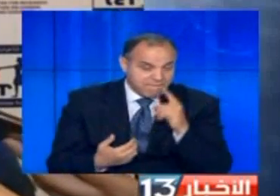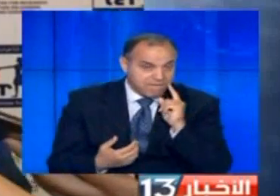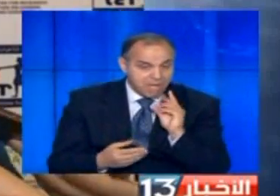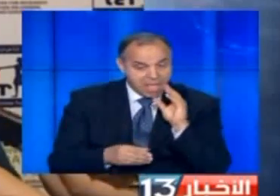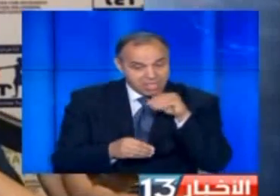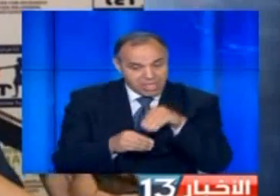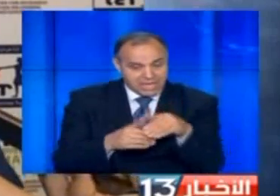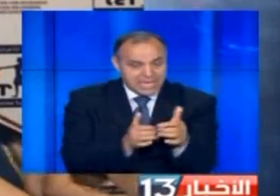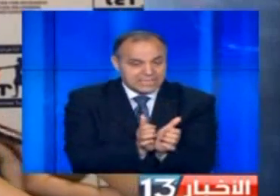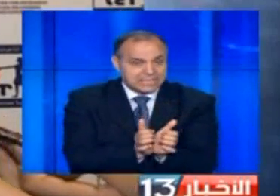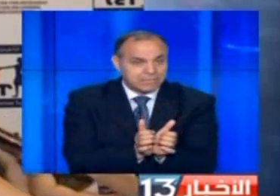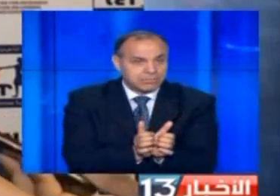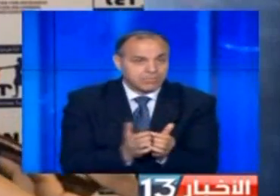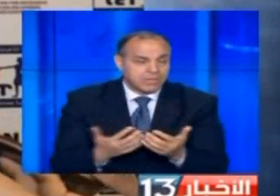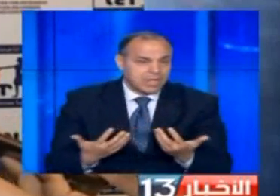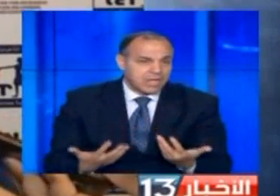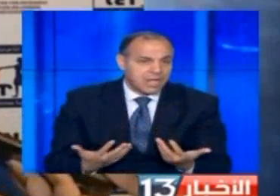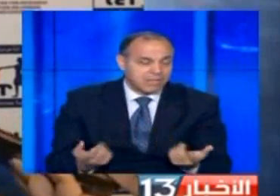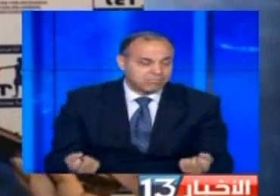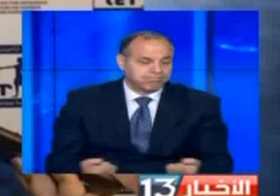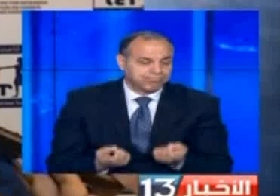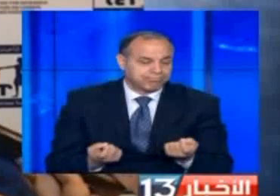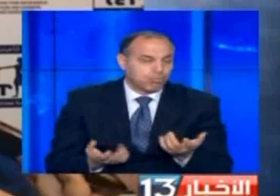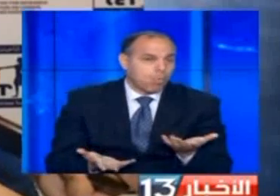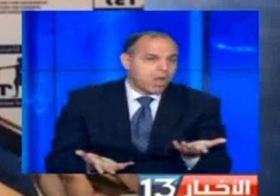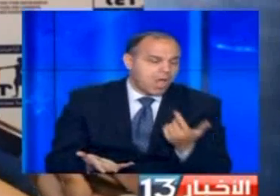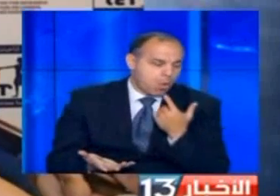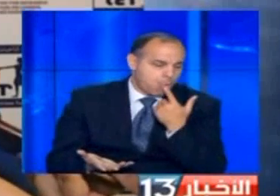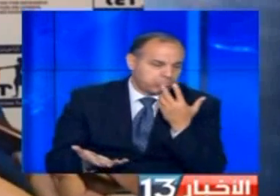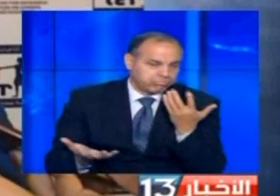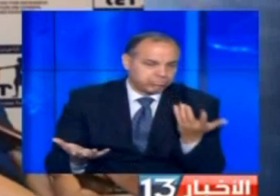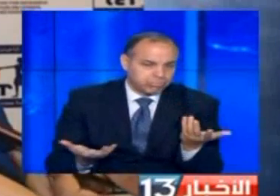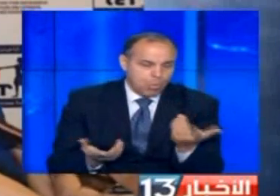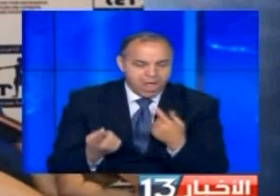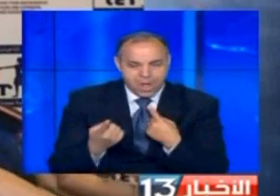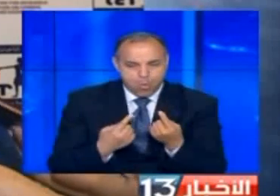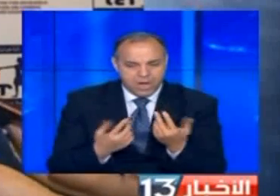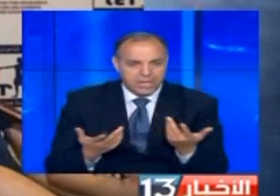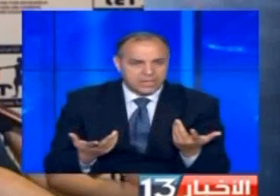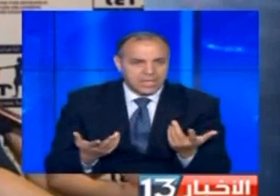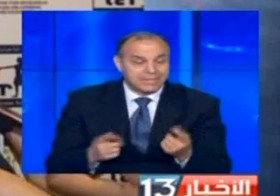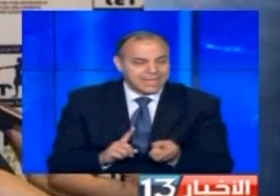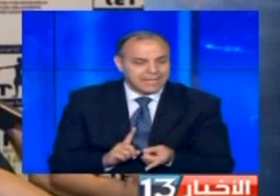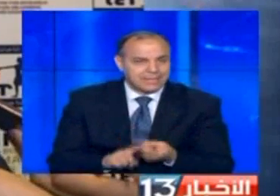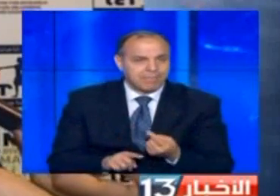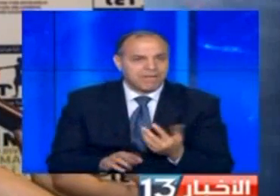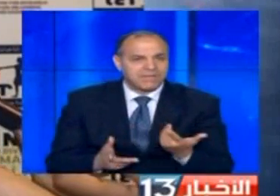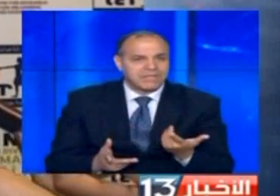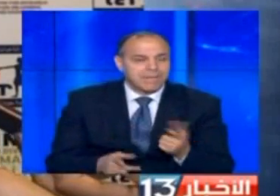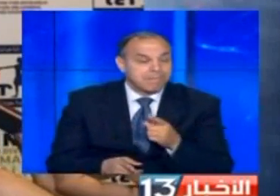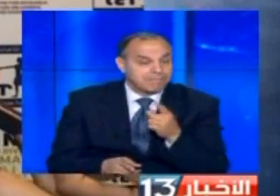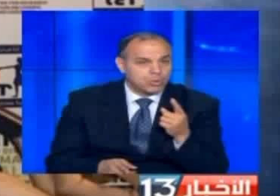داخل الاحزاب نقوم بتدريبات او نقوم بحوارات تهتم اساسا